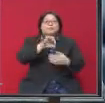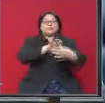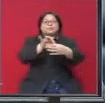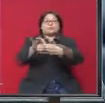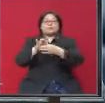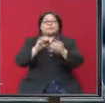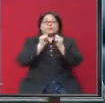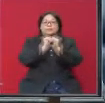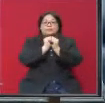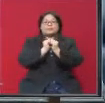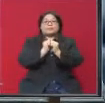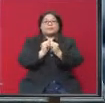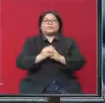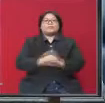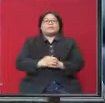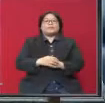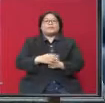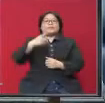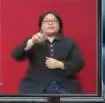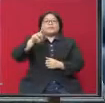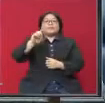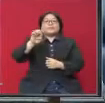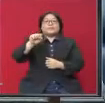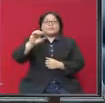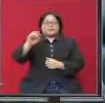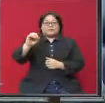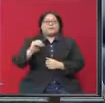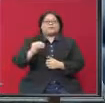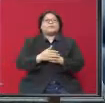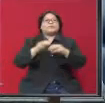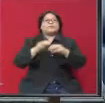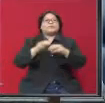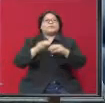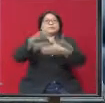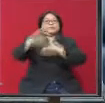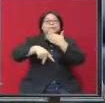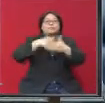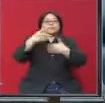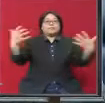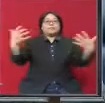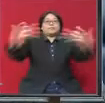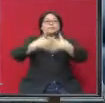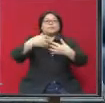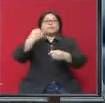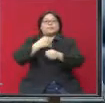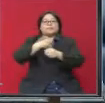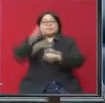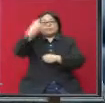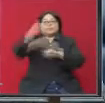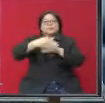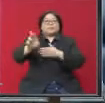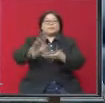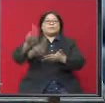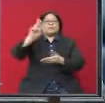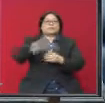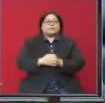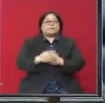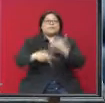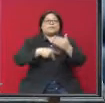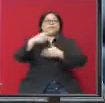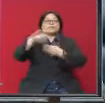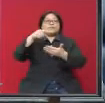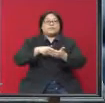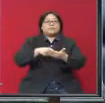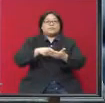pertumbuhan atau selamatan sosial ataupun pekasau melaksanakan program keadaan pekerjaan kepada graduan program